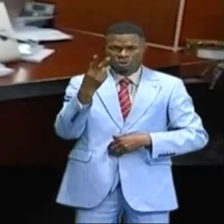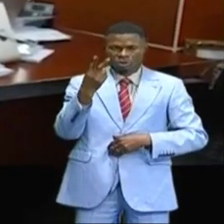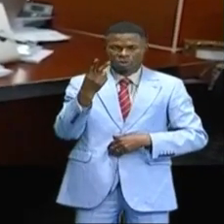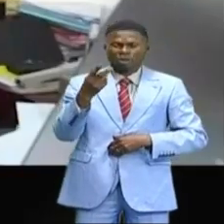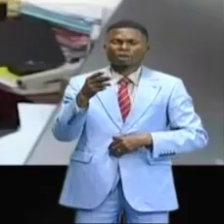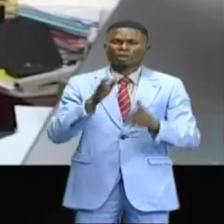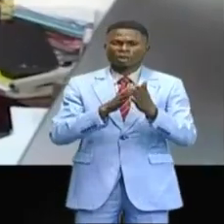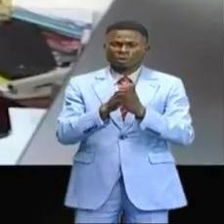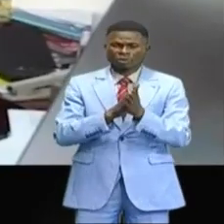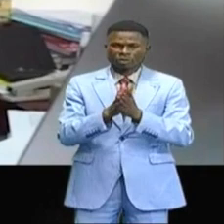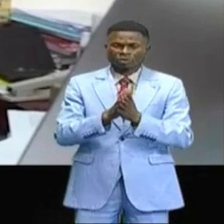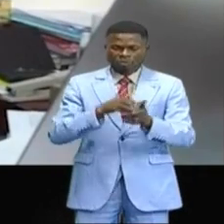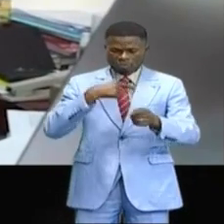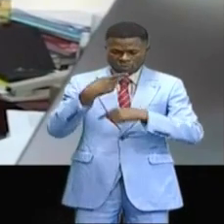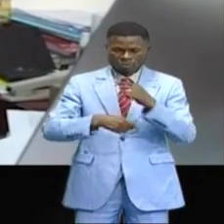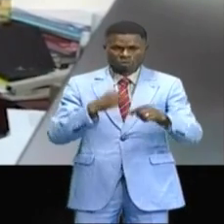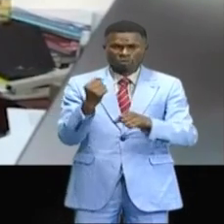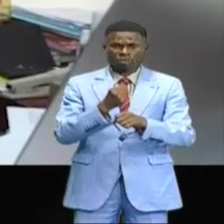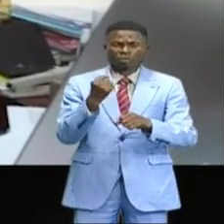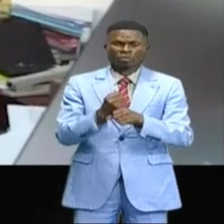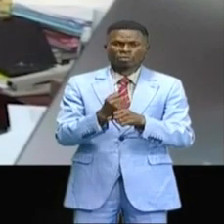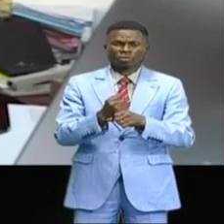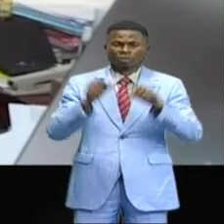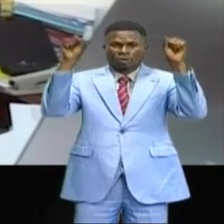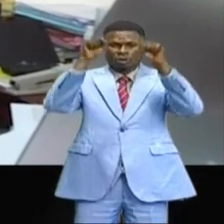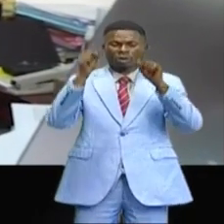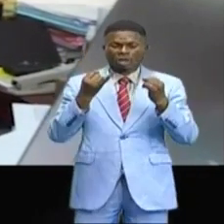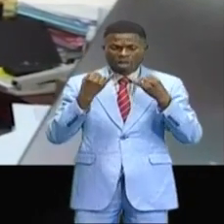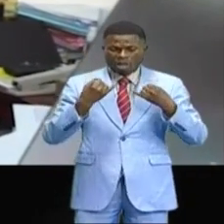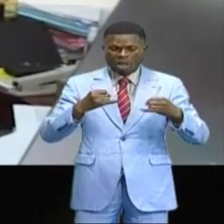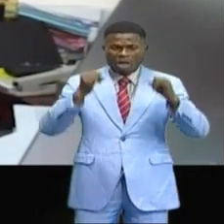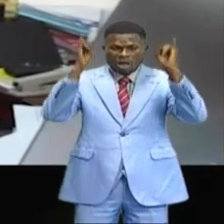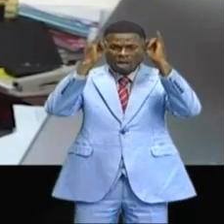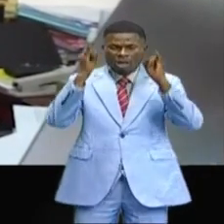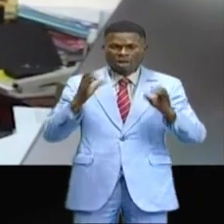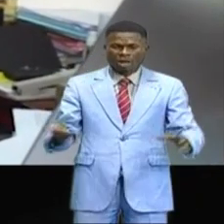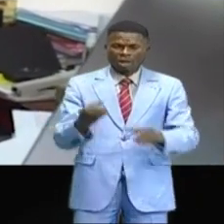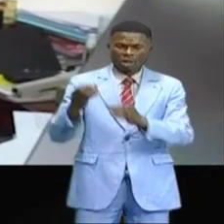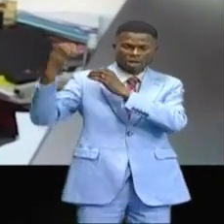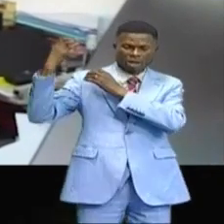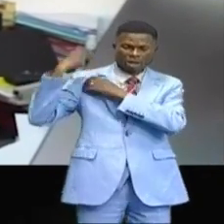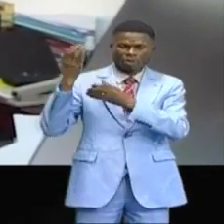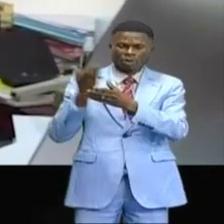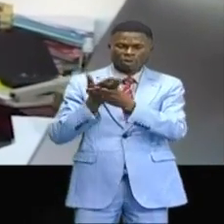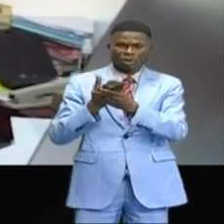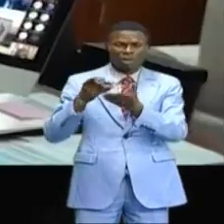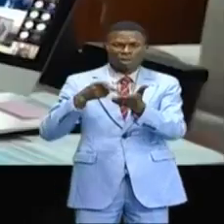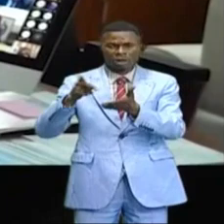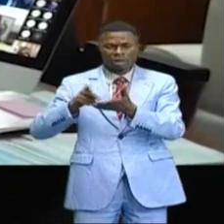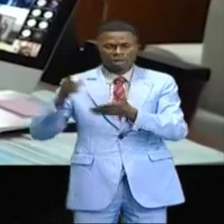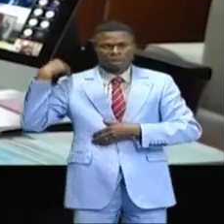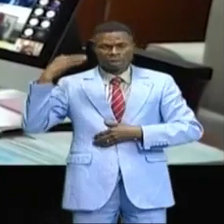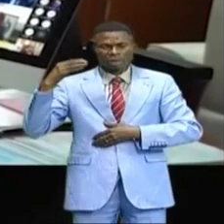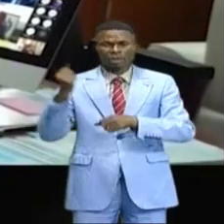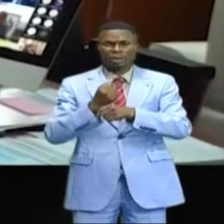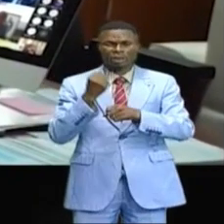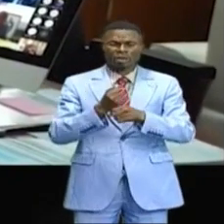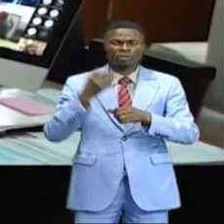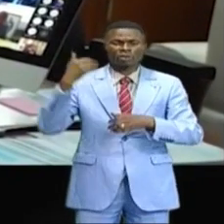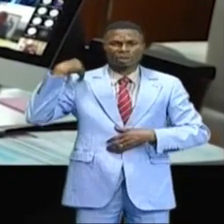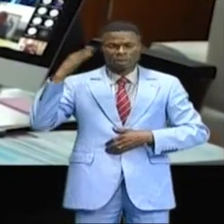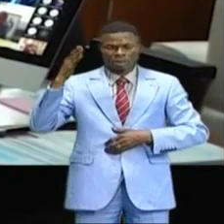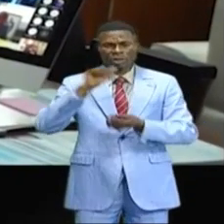respectivement au lancement des travaux de l'audit du système informatique de prise en charge de la paie des agents et fonctionnaires de l'État et